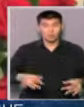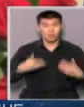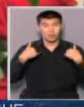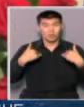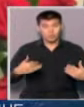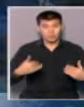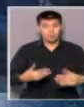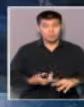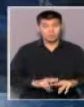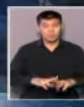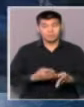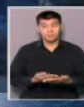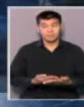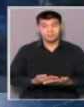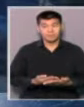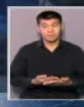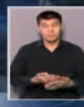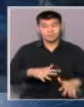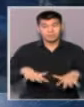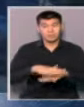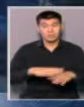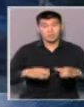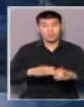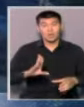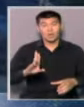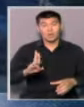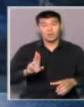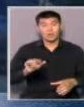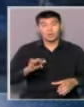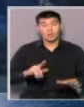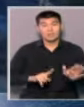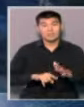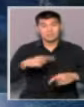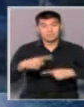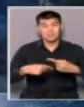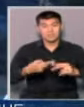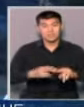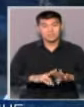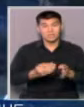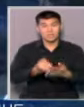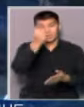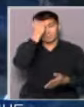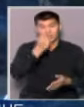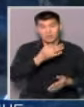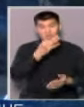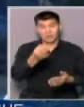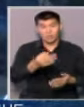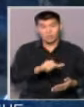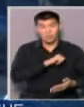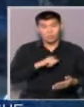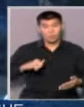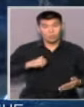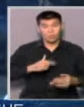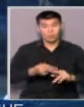ыстық лебізін білдірді. Ел ағаларымен бірге Құрманғазы баба ескерткішіне келіп, тағзым етуіміздің өзіндік себебі